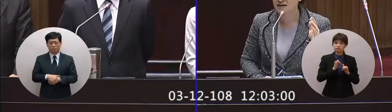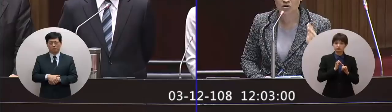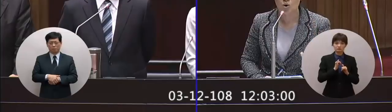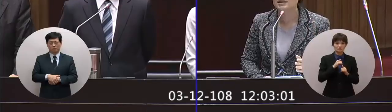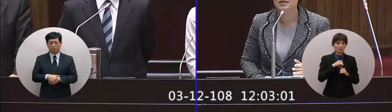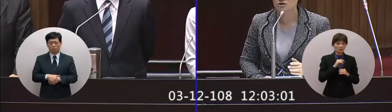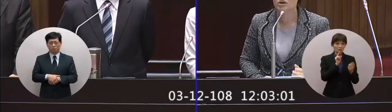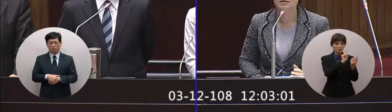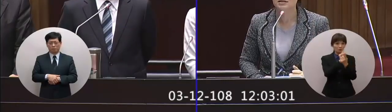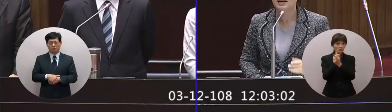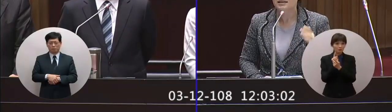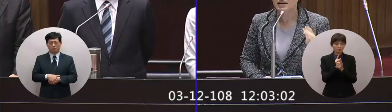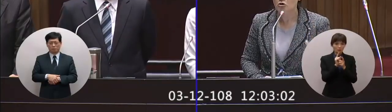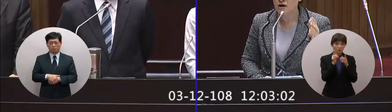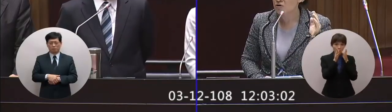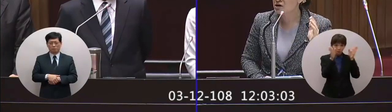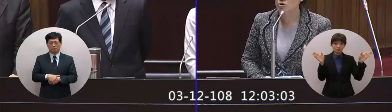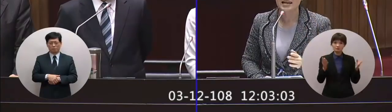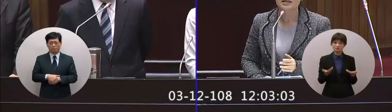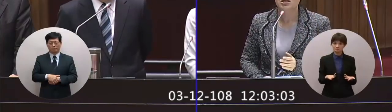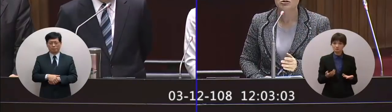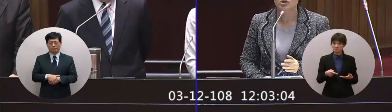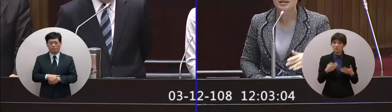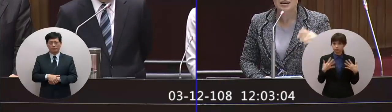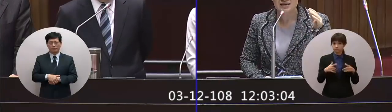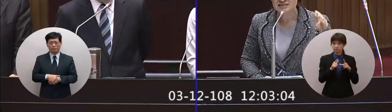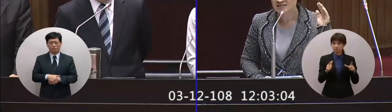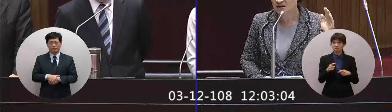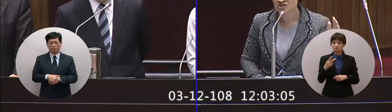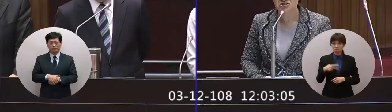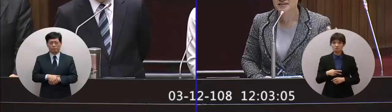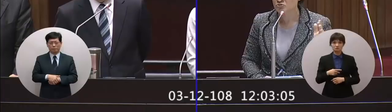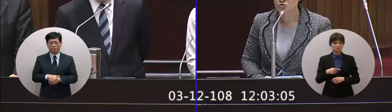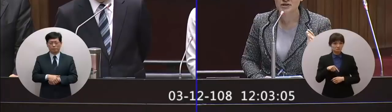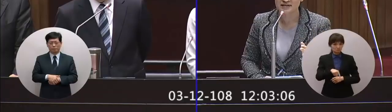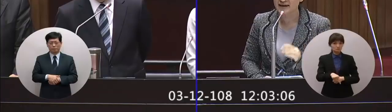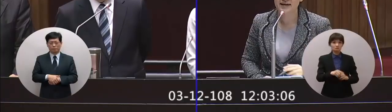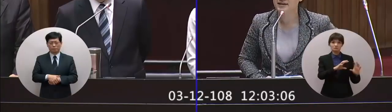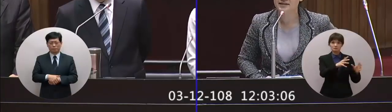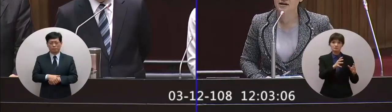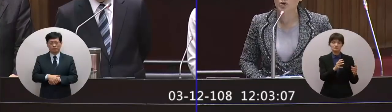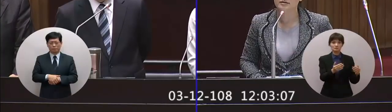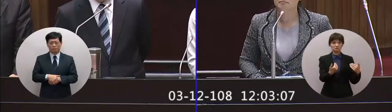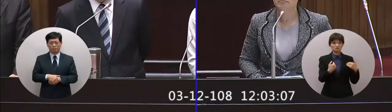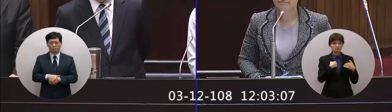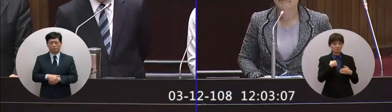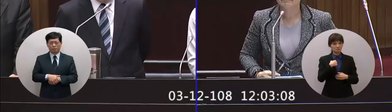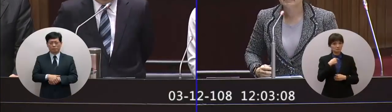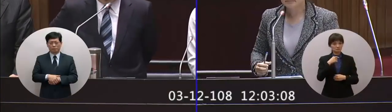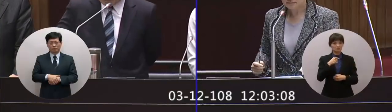迫切跟关键的问题，也攸关我们国家的生存，以及这个世界如何来看待台